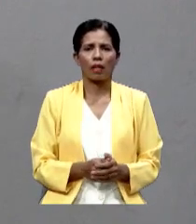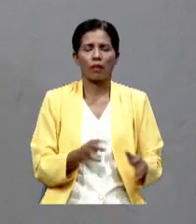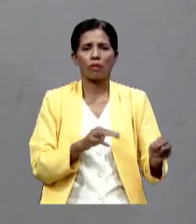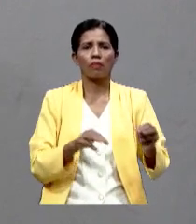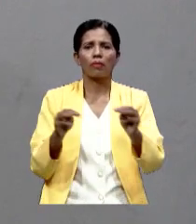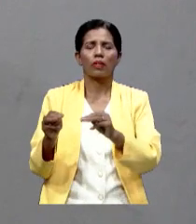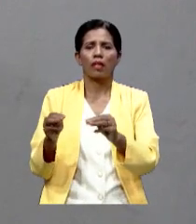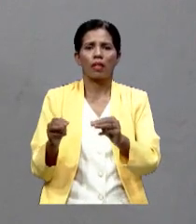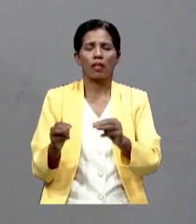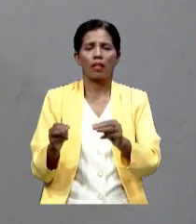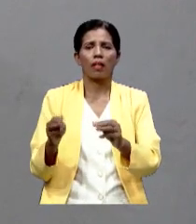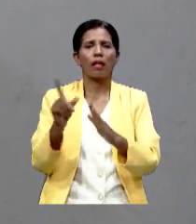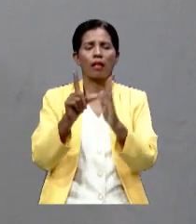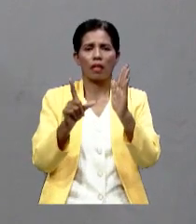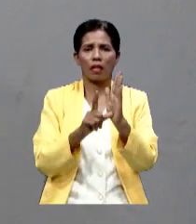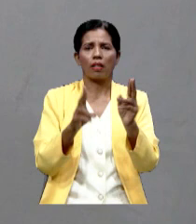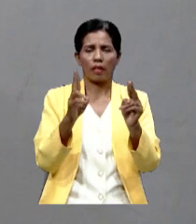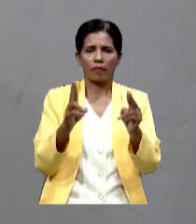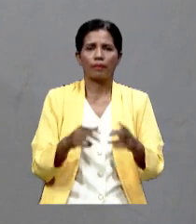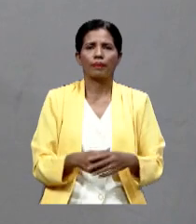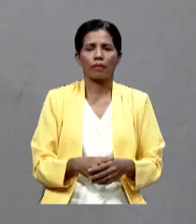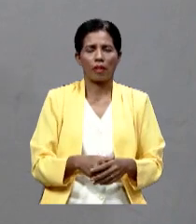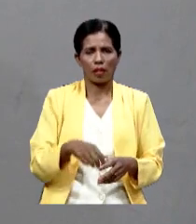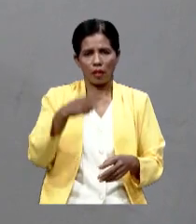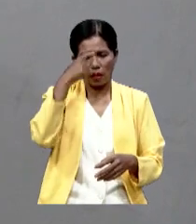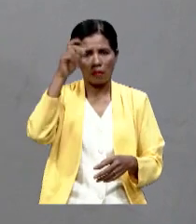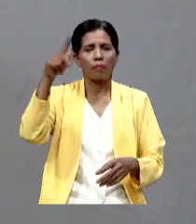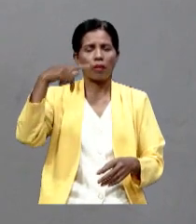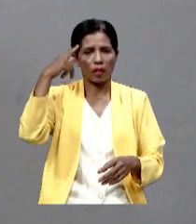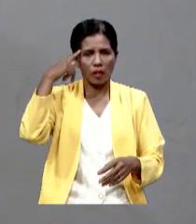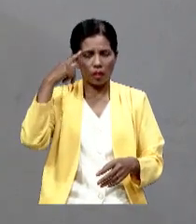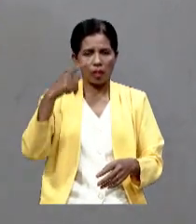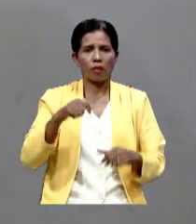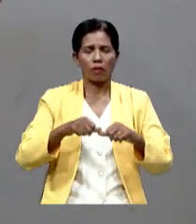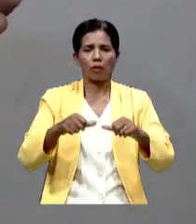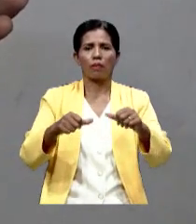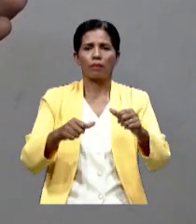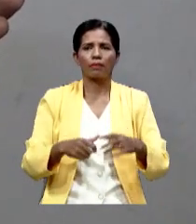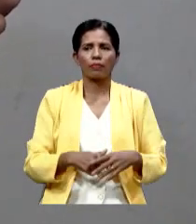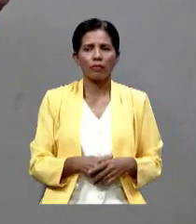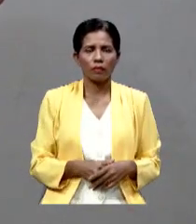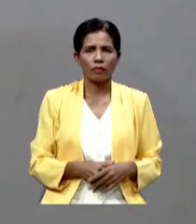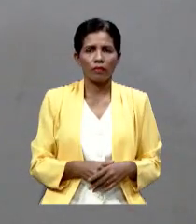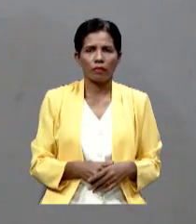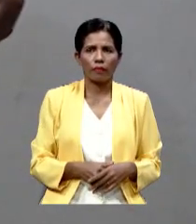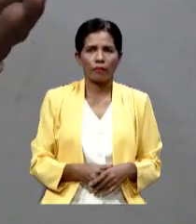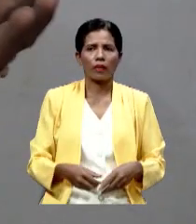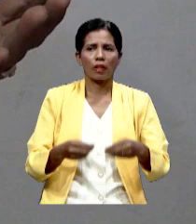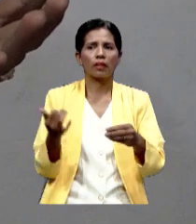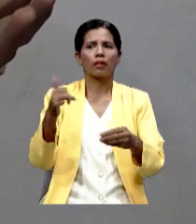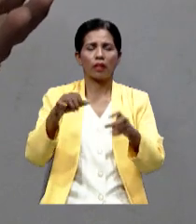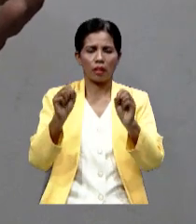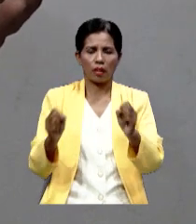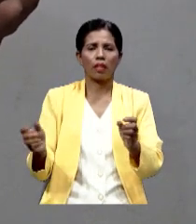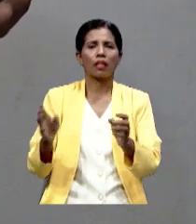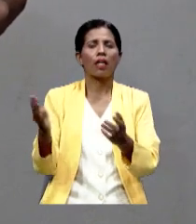lalais tambah politiku lawana desaun katak dia nukai Reafo, sare sirane te kreativa